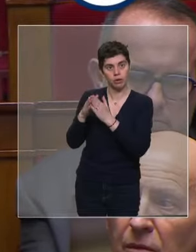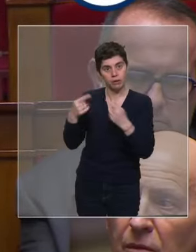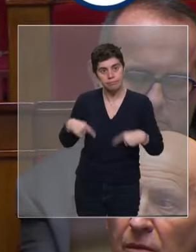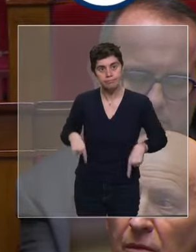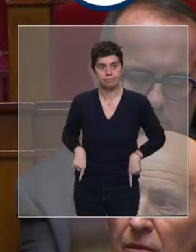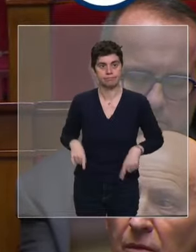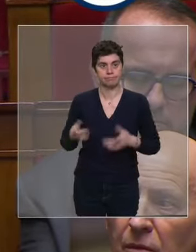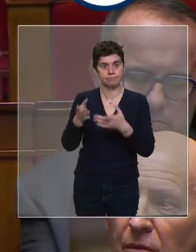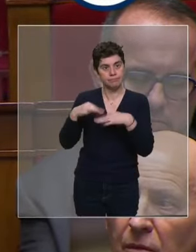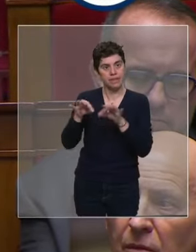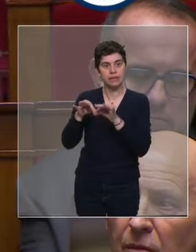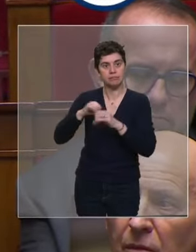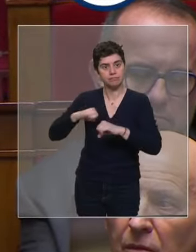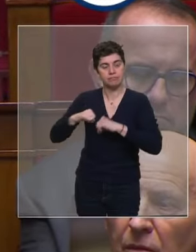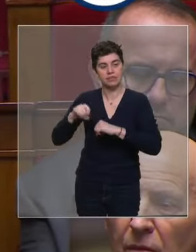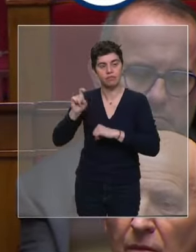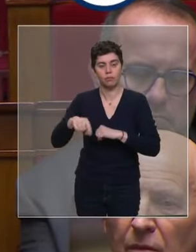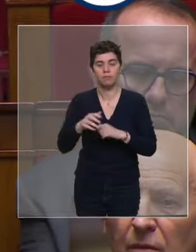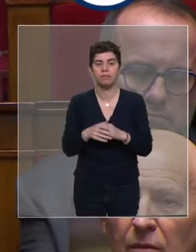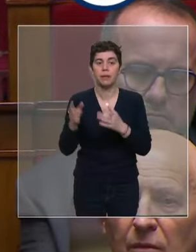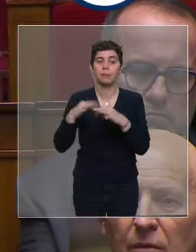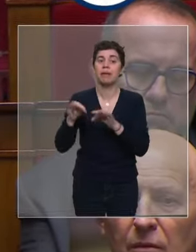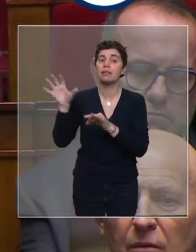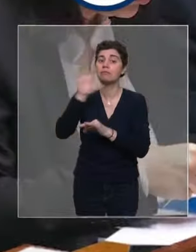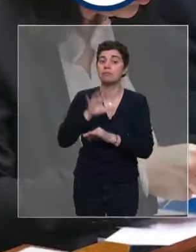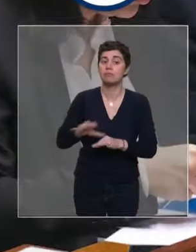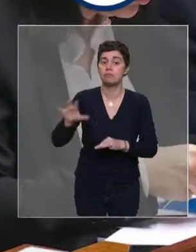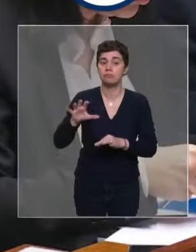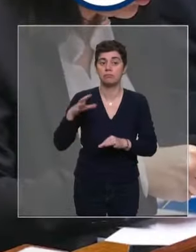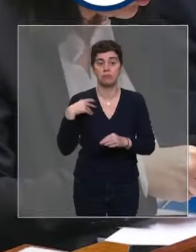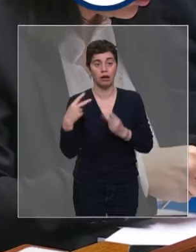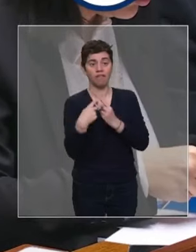ces trois cas, face aux États, il y a une des grandes entreprises